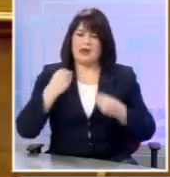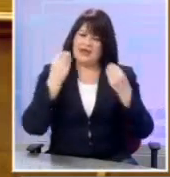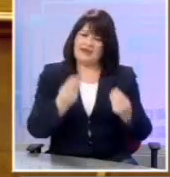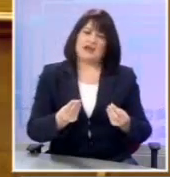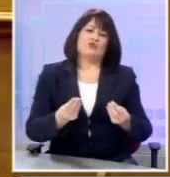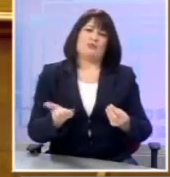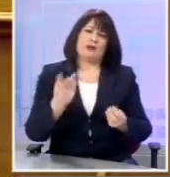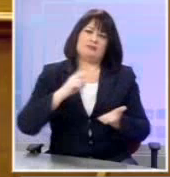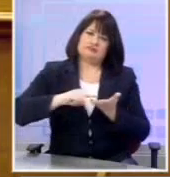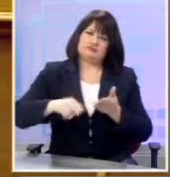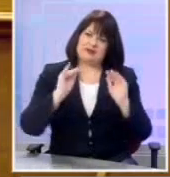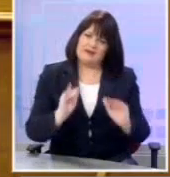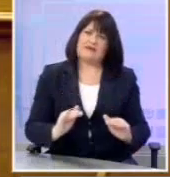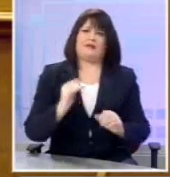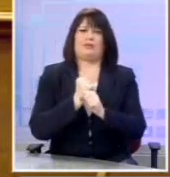και παραμονή στην εργασία.